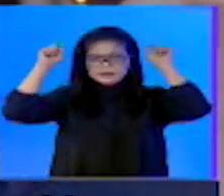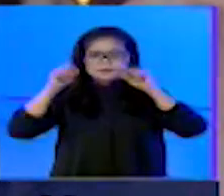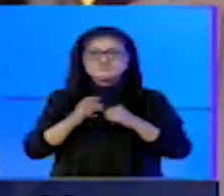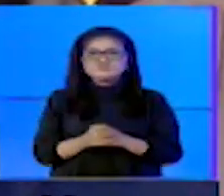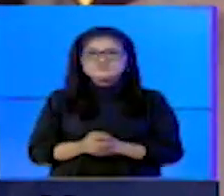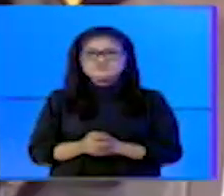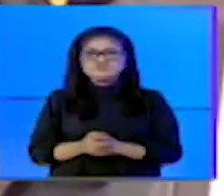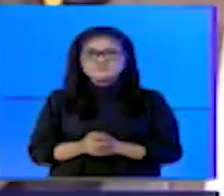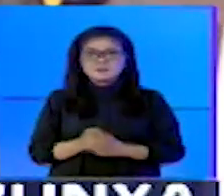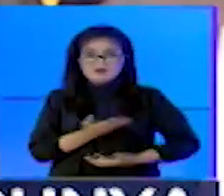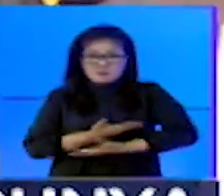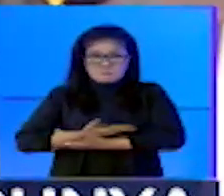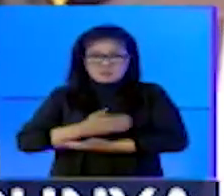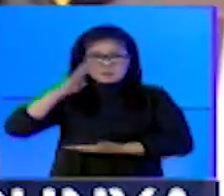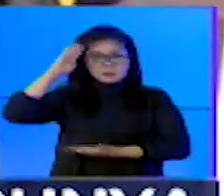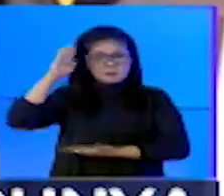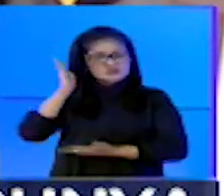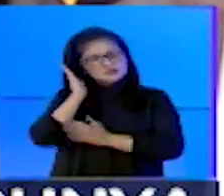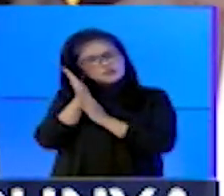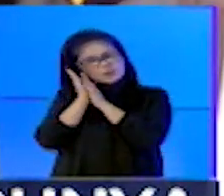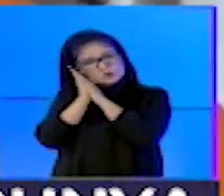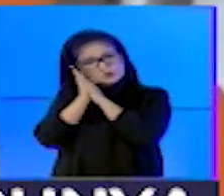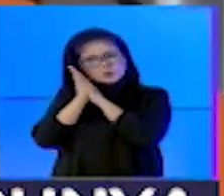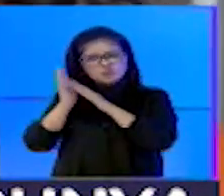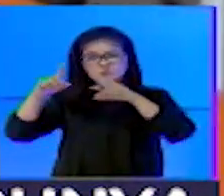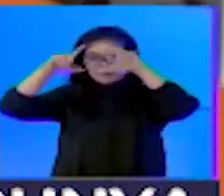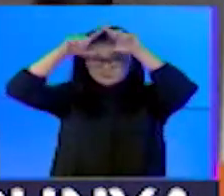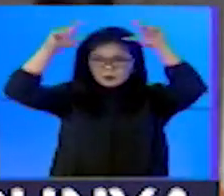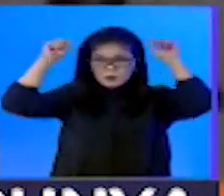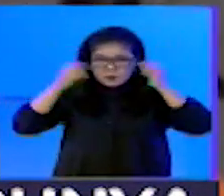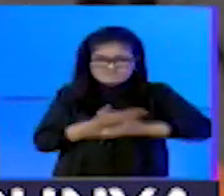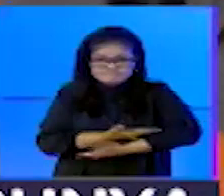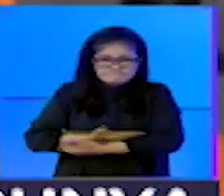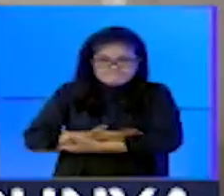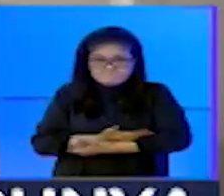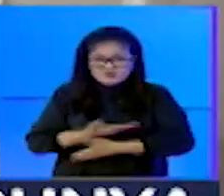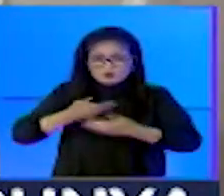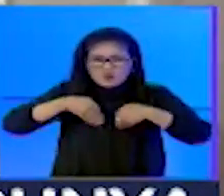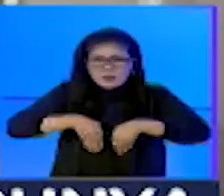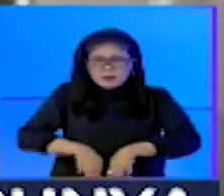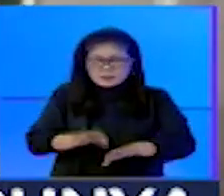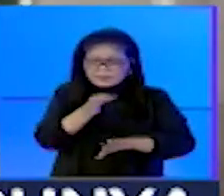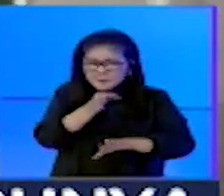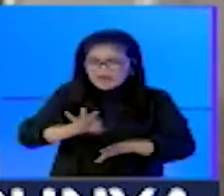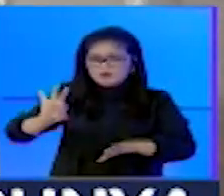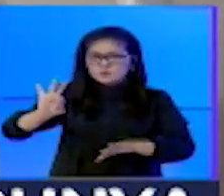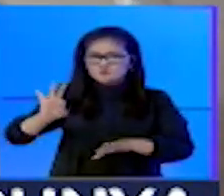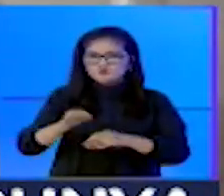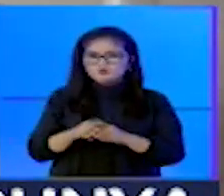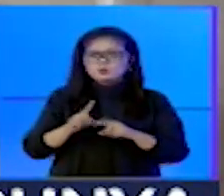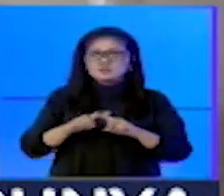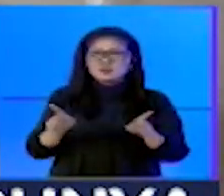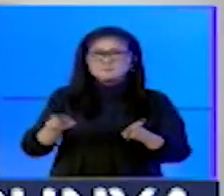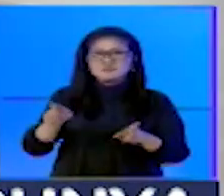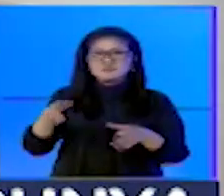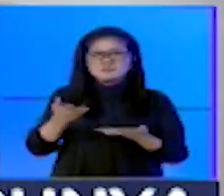Bayi ini tertidur pulas di pangkuan bidan Mei. Baru saja dilahirkan ke dunia, bayi ini sudah menghadapi malangnya nasib.